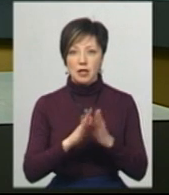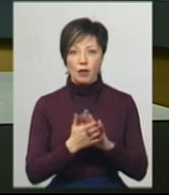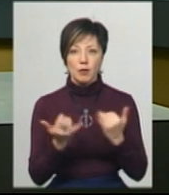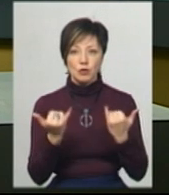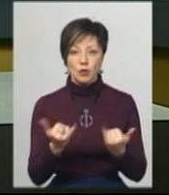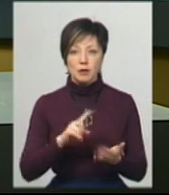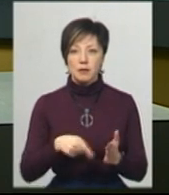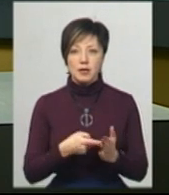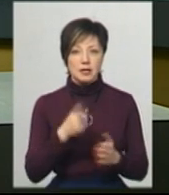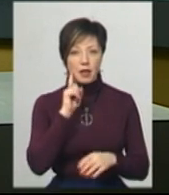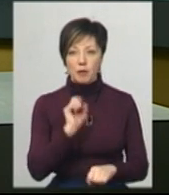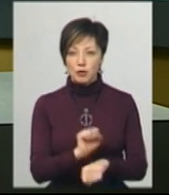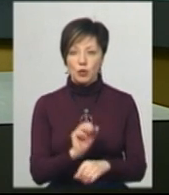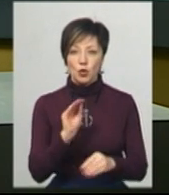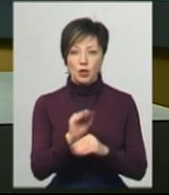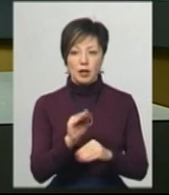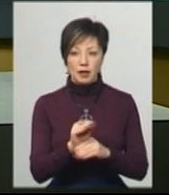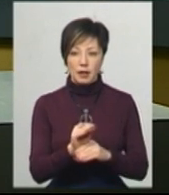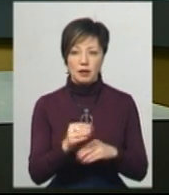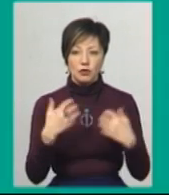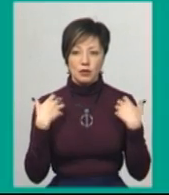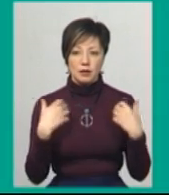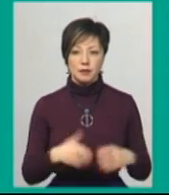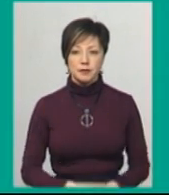сьогодні у місті не призупиняли, додає Тетяна Дупляк.